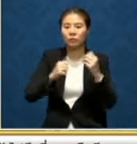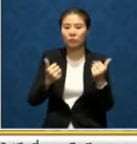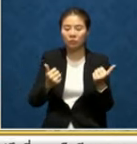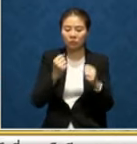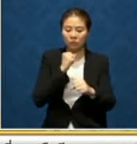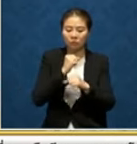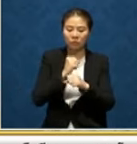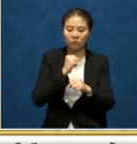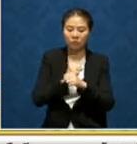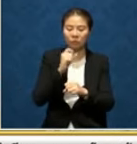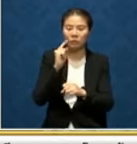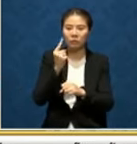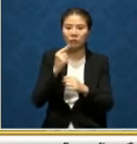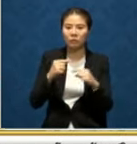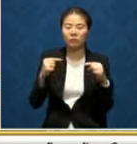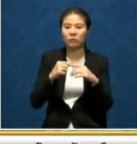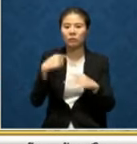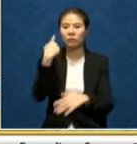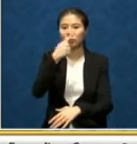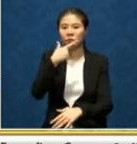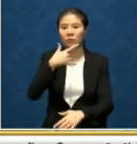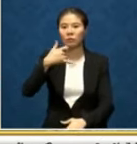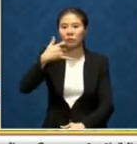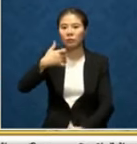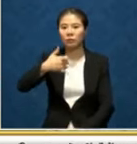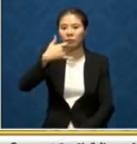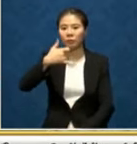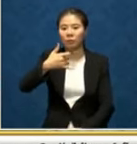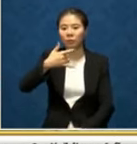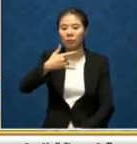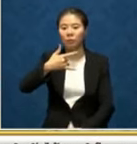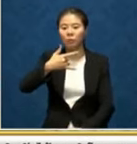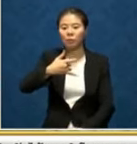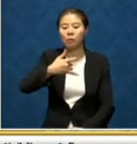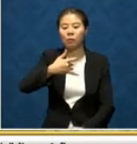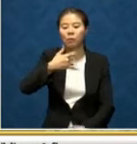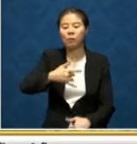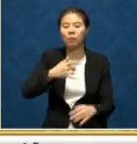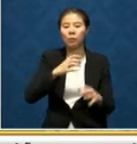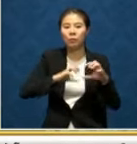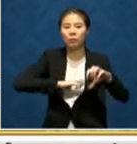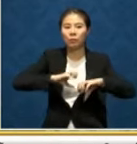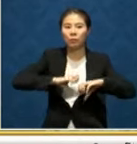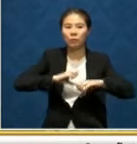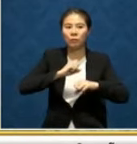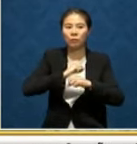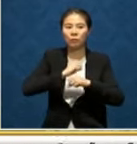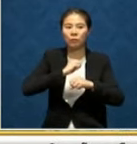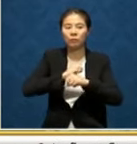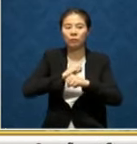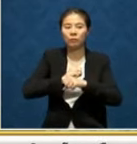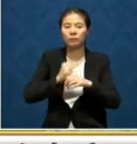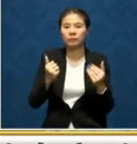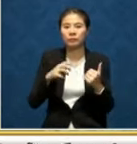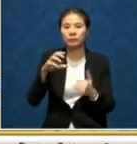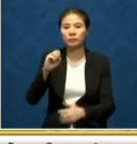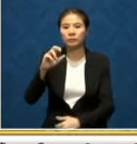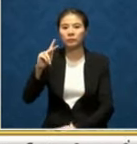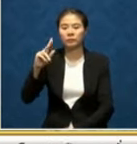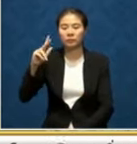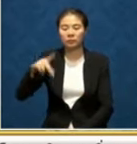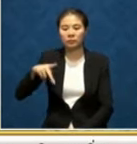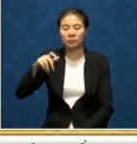ปัดฝุ่นใหม่โดยการบินไทยค่ะก็คงต้องตั้งคำถามดังๆฝากท่านประธานไปยังสกอค่ะว่าในขณะที่